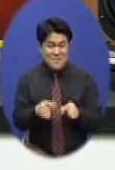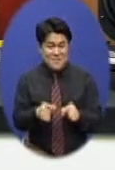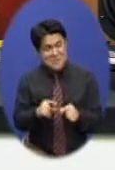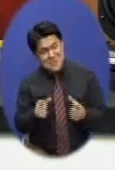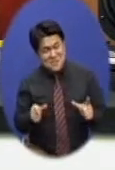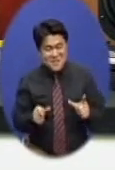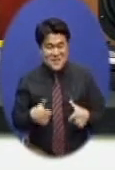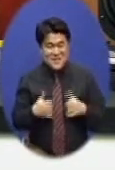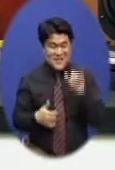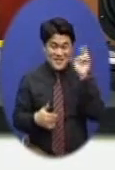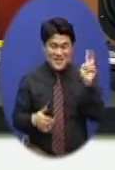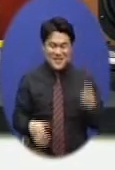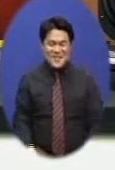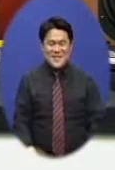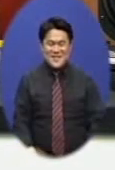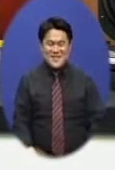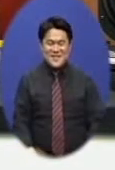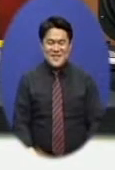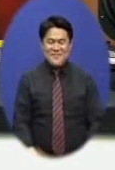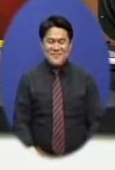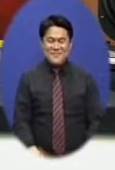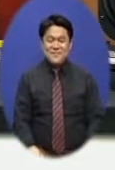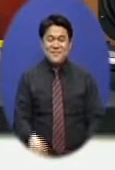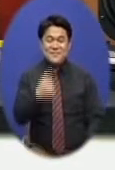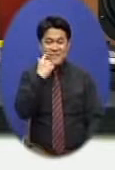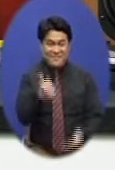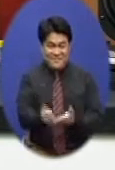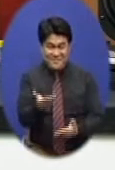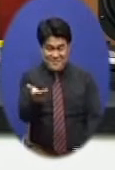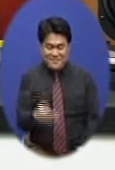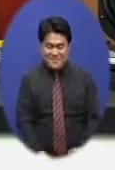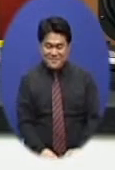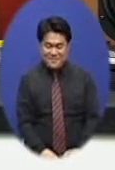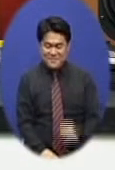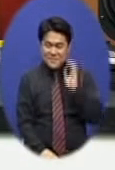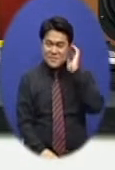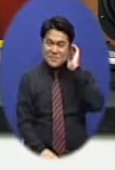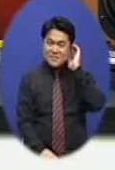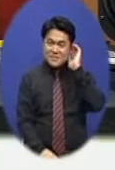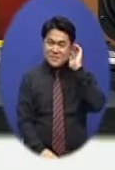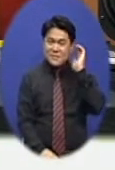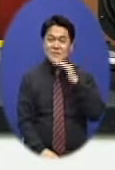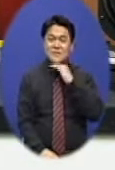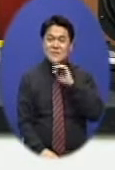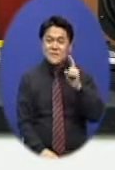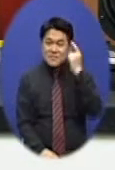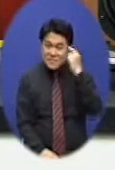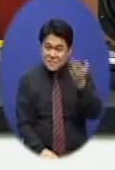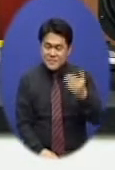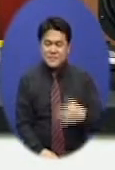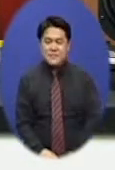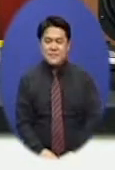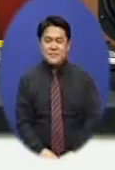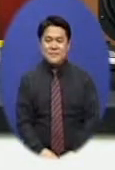갑자기 아, 노래 공목하니 갑자기 그런 생각이 네. 나가지고요. 아, 네. 아버님. 네. 올해 몇 학년 몇 반이세요?